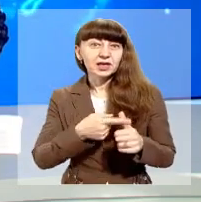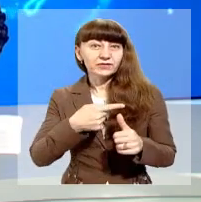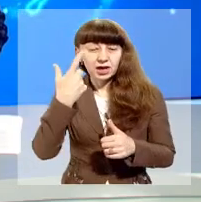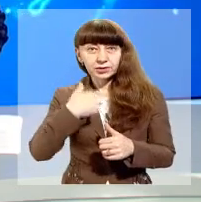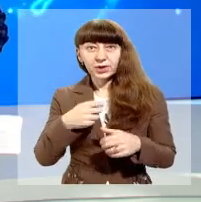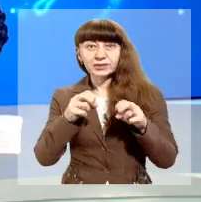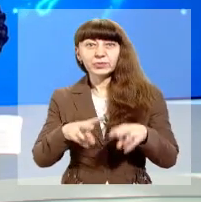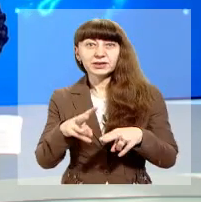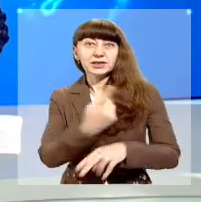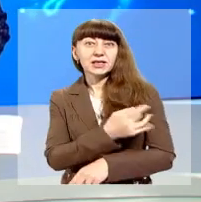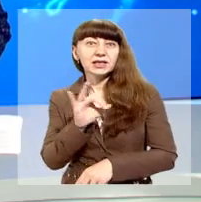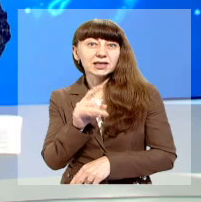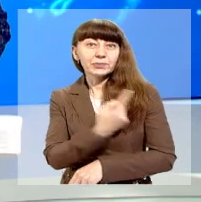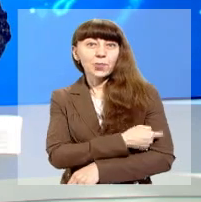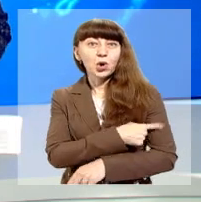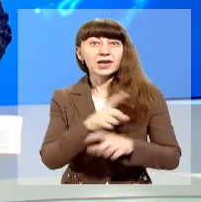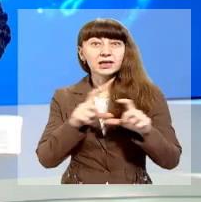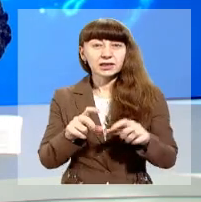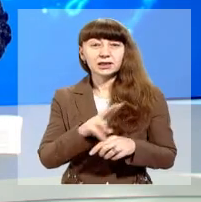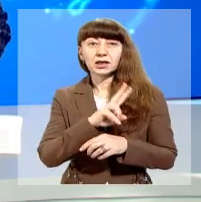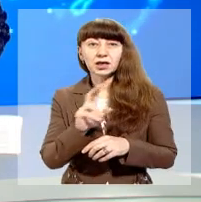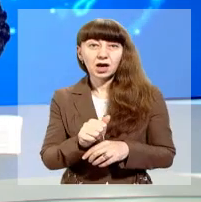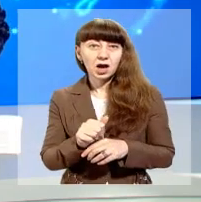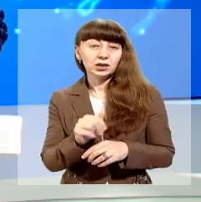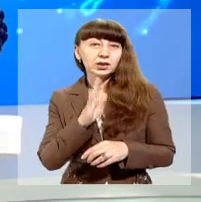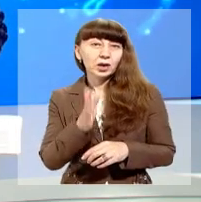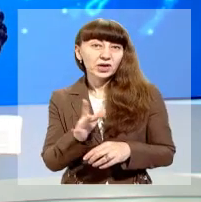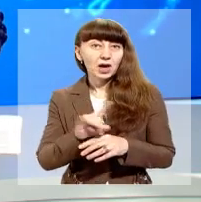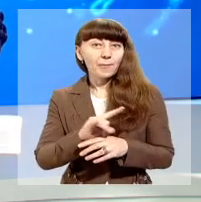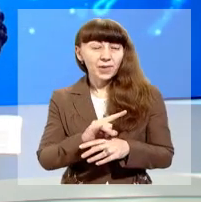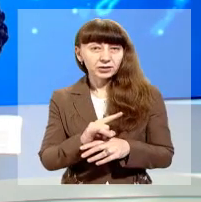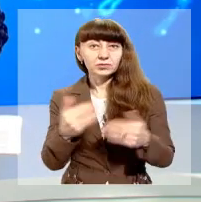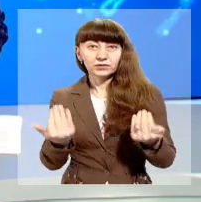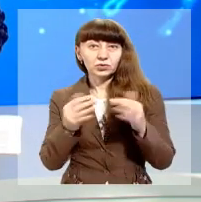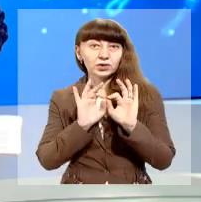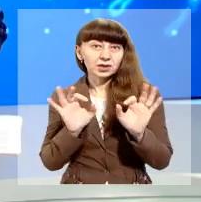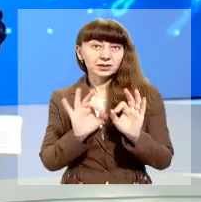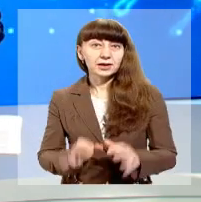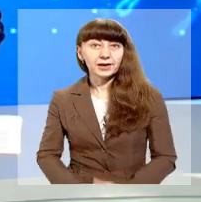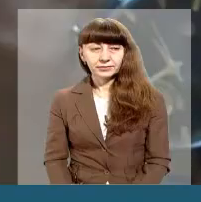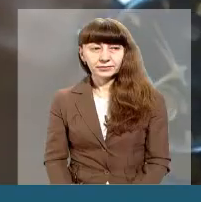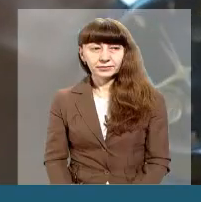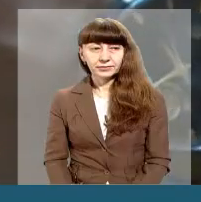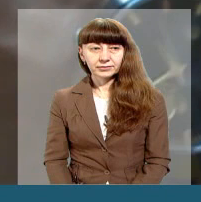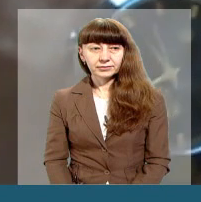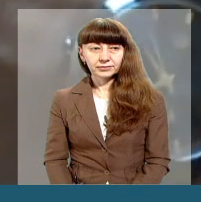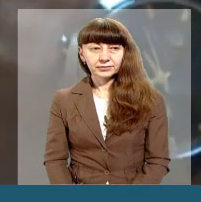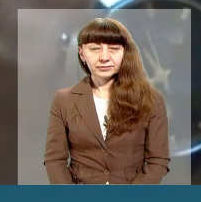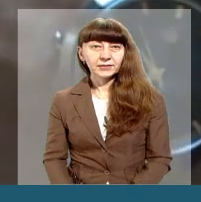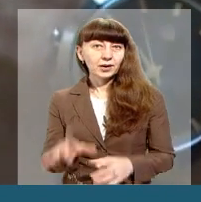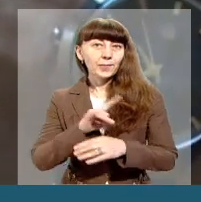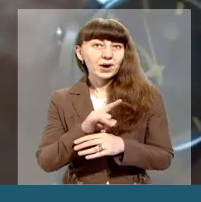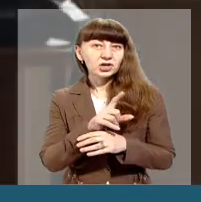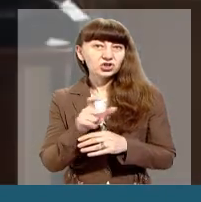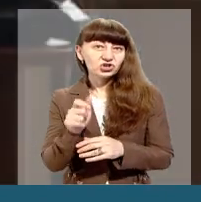представляются специалистами поликлиник. О том, как не попасться на хитрые уловки, сегодня рассказали стражи порядка.